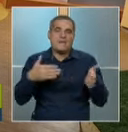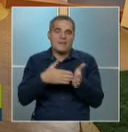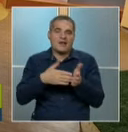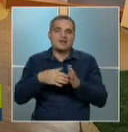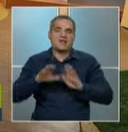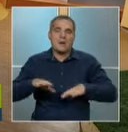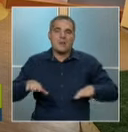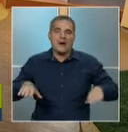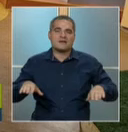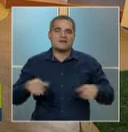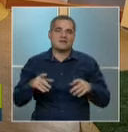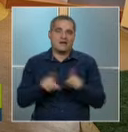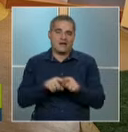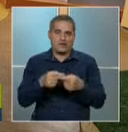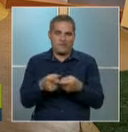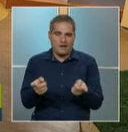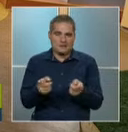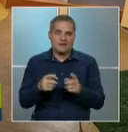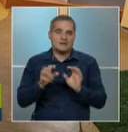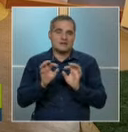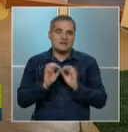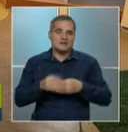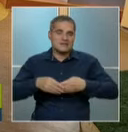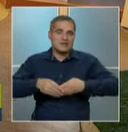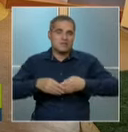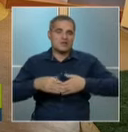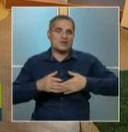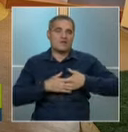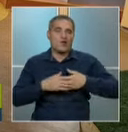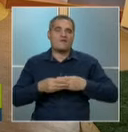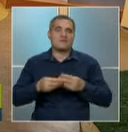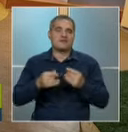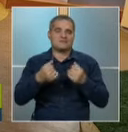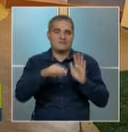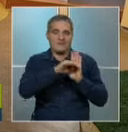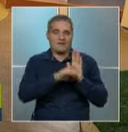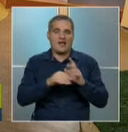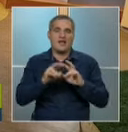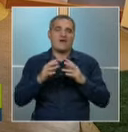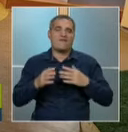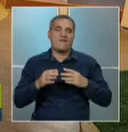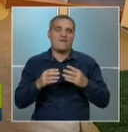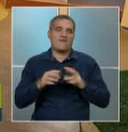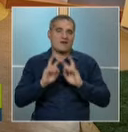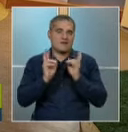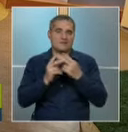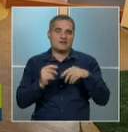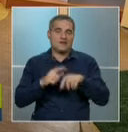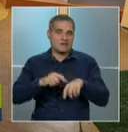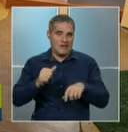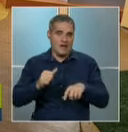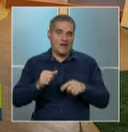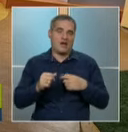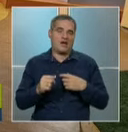деца, на младото поколение като вас, наистина да се запознаете с духовните ценности, които са навън в реалния свят? Да, и преди малко обясних